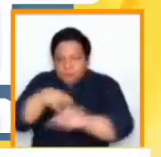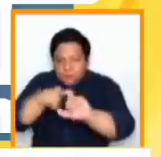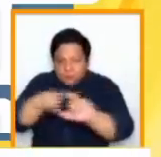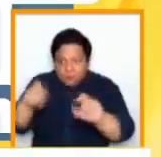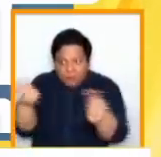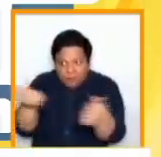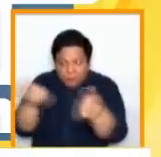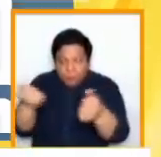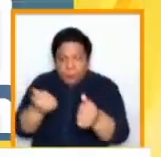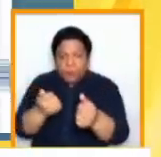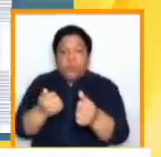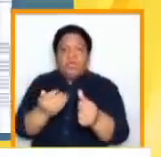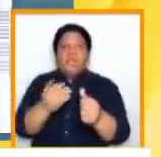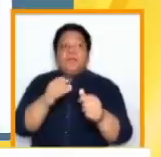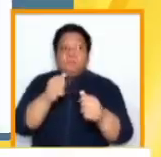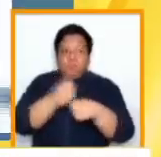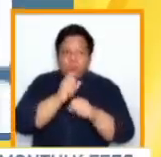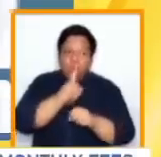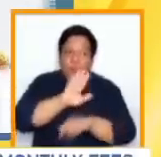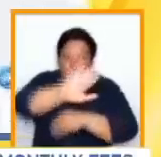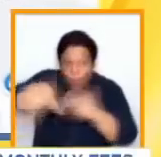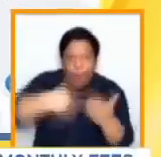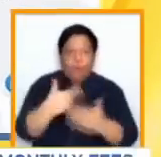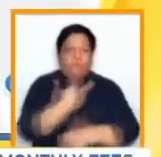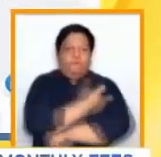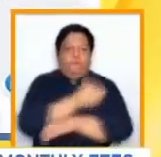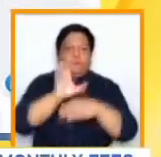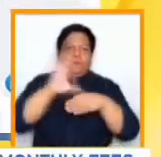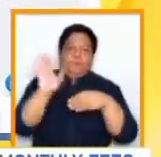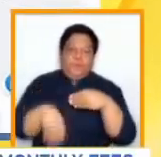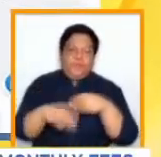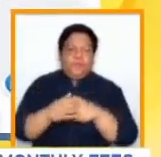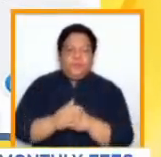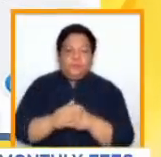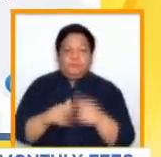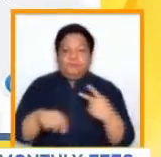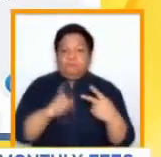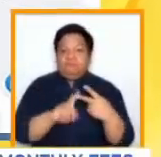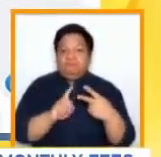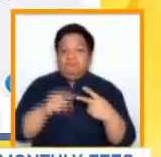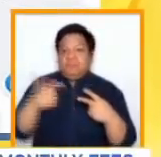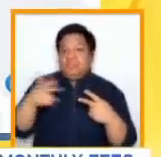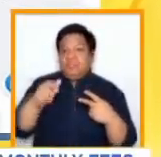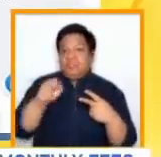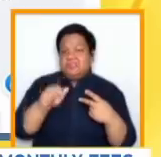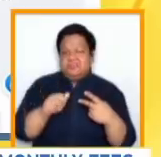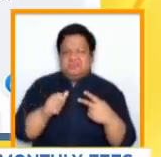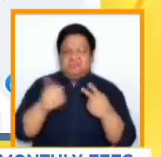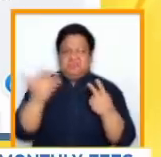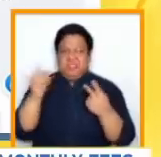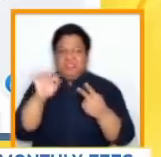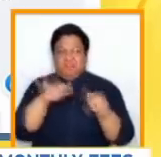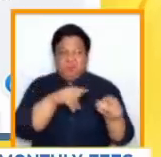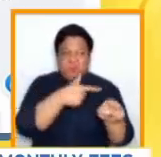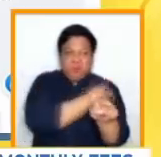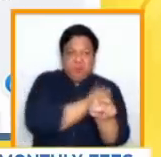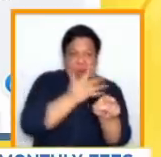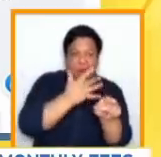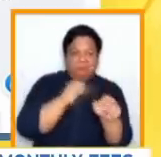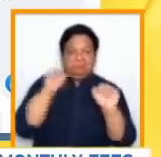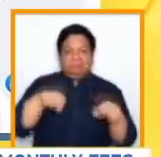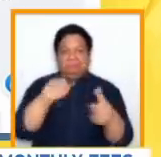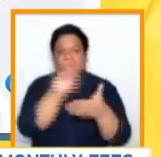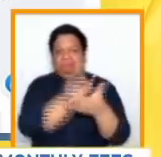patakaran. Dagdag din ni Gracia Tagibe, magdudulot lang yan ang diskriminasyon sa mga hindi bakunado. Mas prioridad